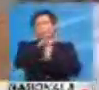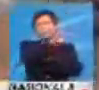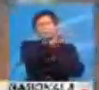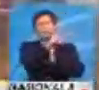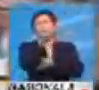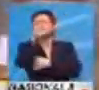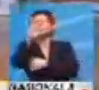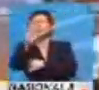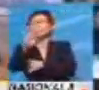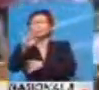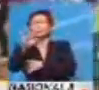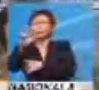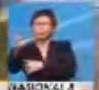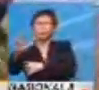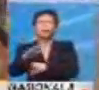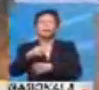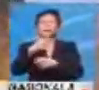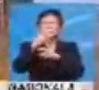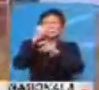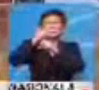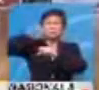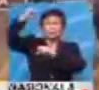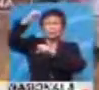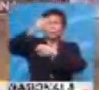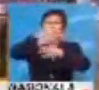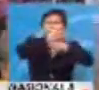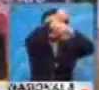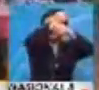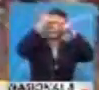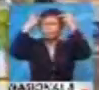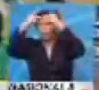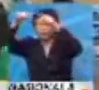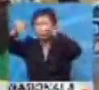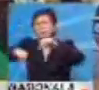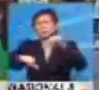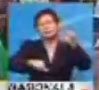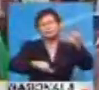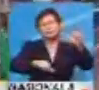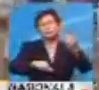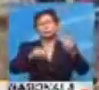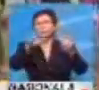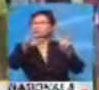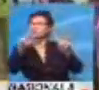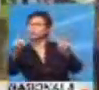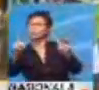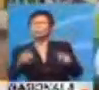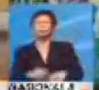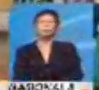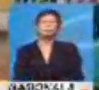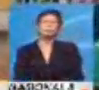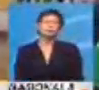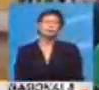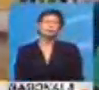merekalah Sabah terpaksa berempat pula sebelum percaya menewaskan pohon 32 31